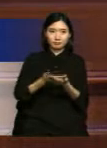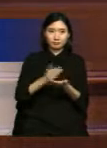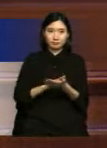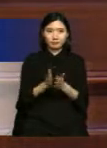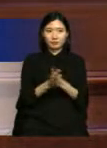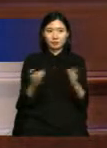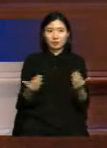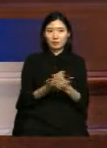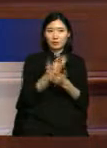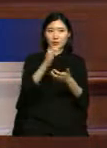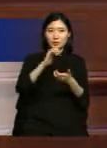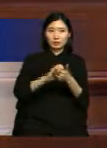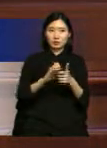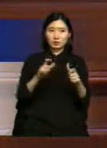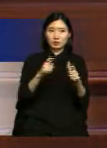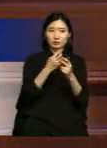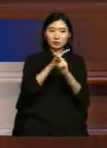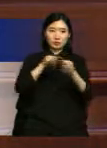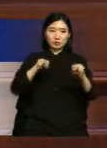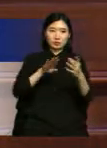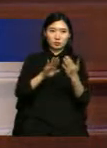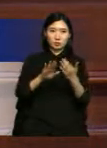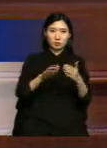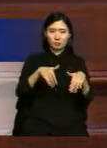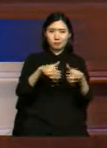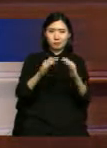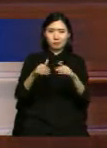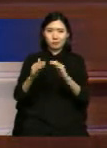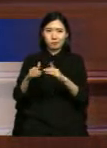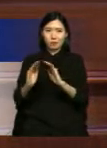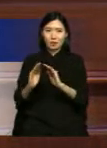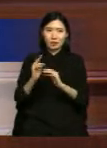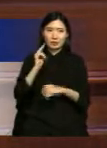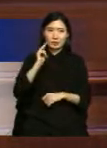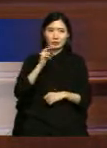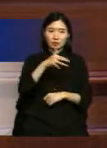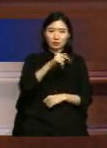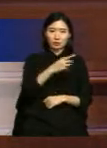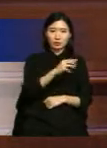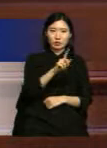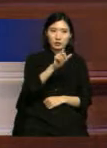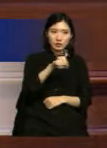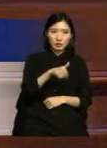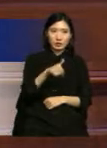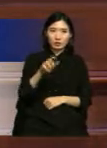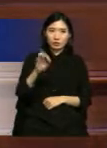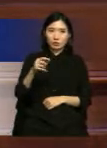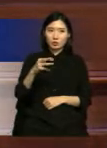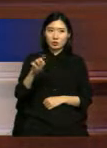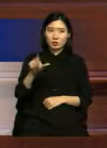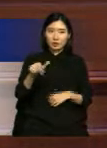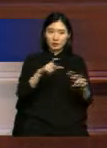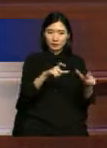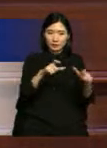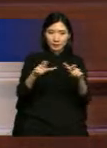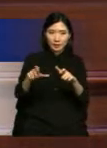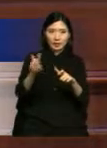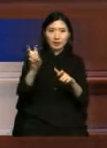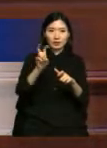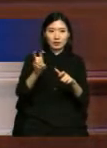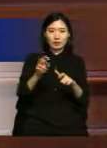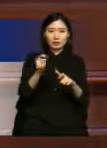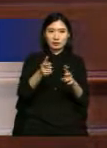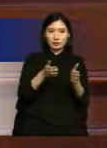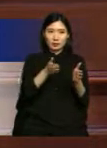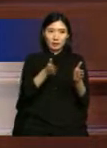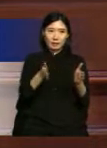제한 구역 해제 이후 건물이 우후죽순으로 들어서는 취락지구와 외곽지역 20여 곳의 도로를